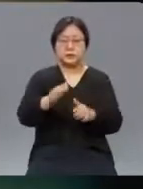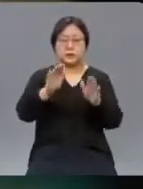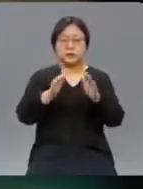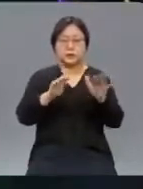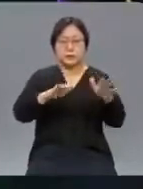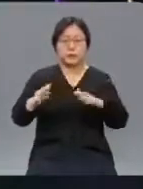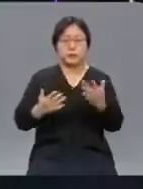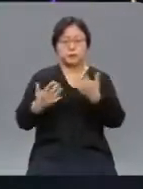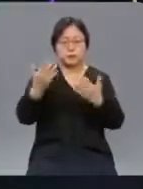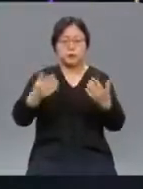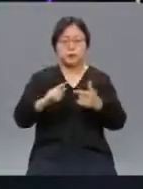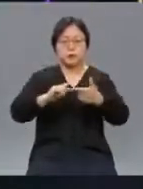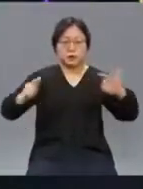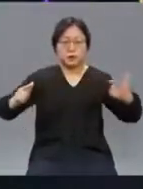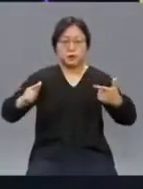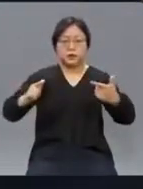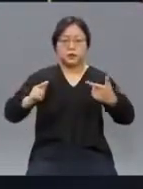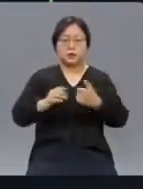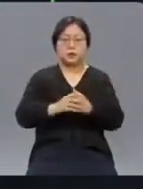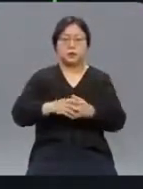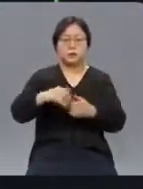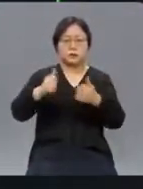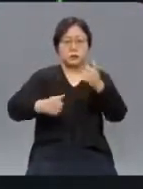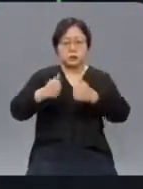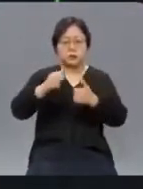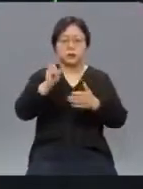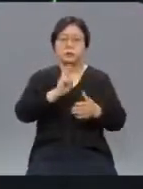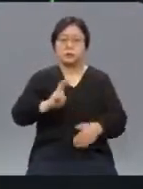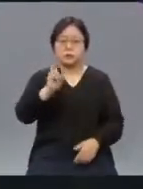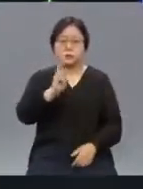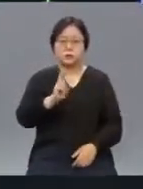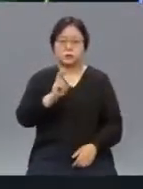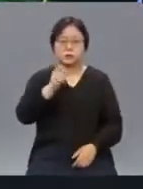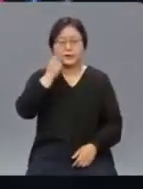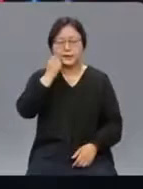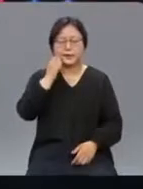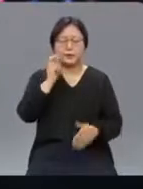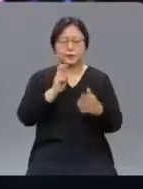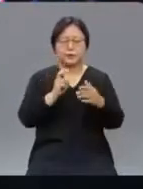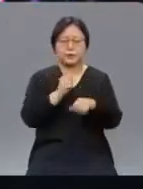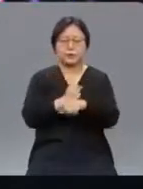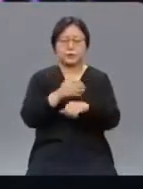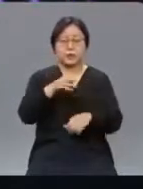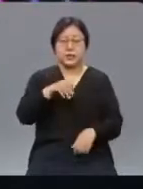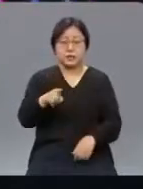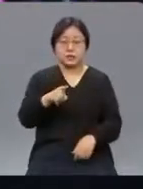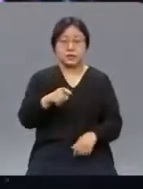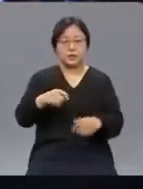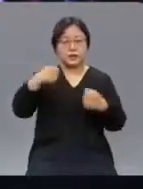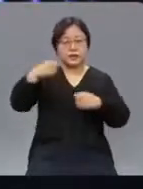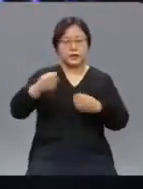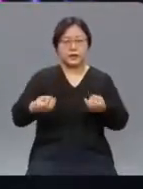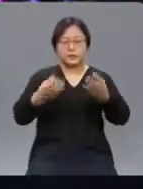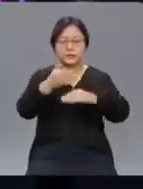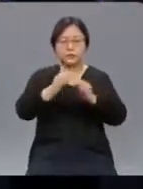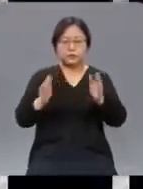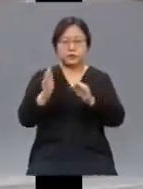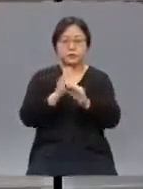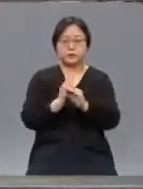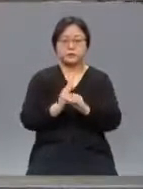바다분수 공연에서는 각종 오디션 프로그램과 음원 차트에 인기곡을 추가하고 레이저쇼 공연도 선보일 예정입니다.